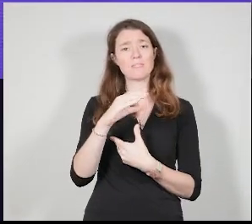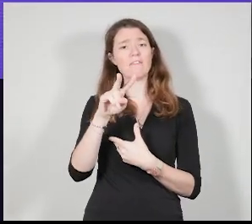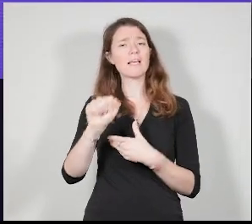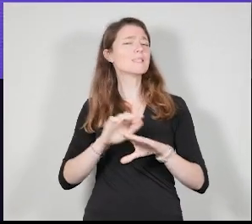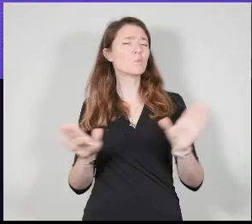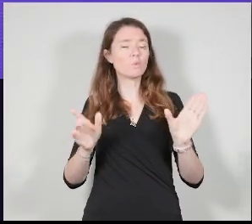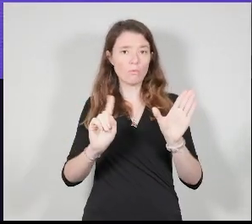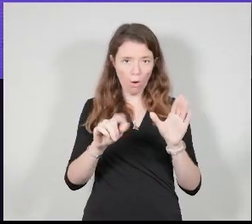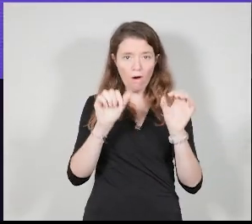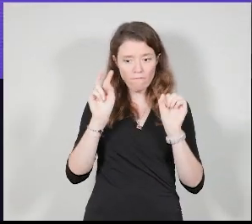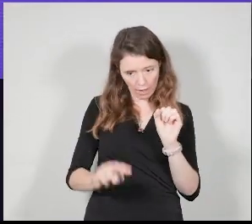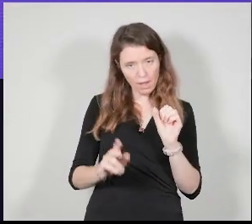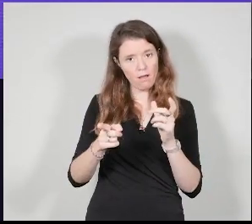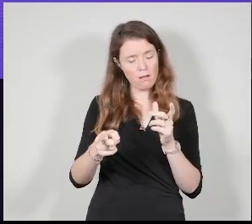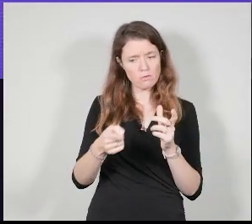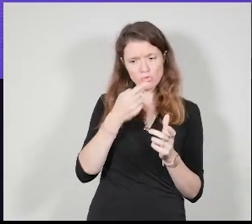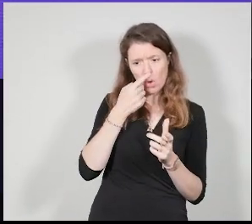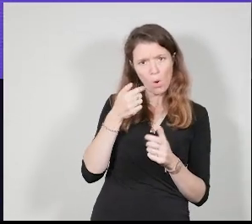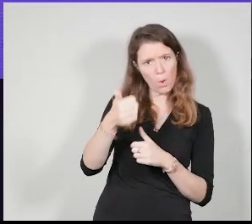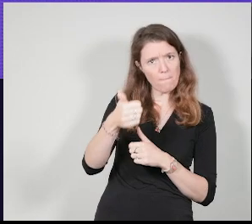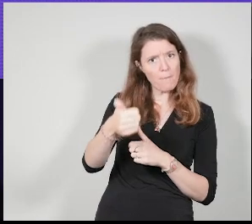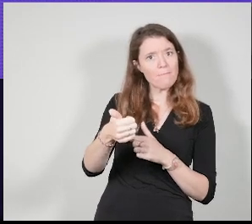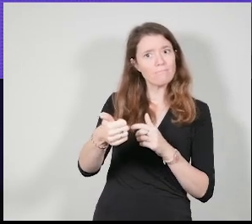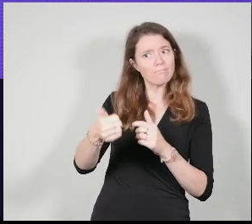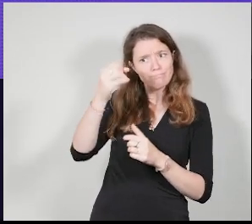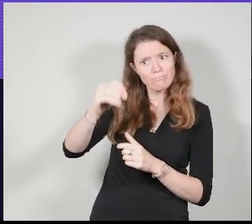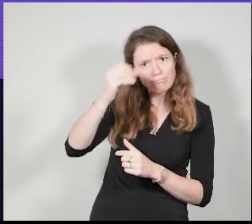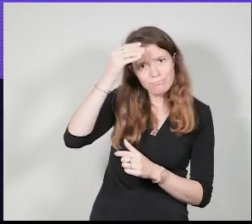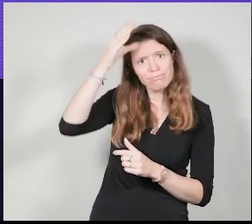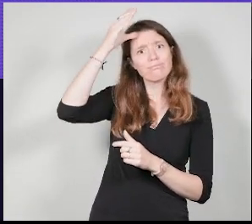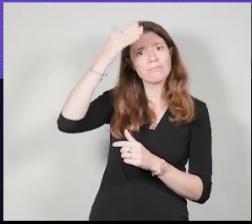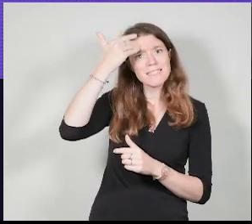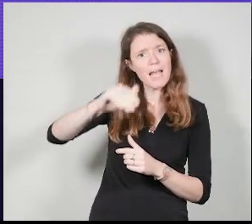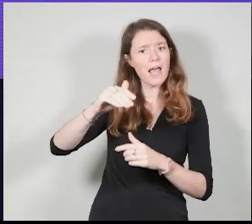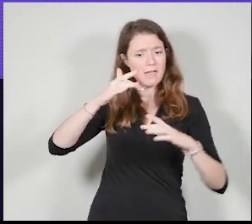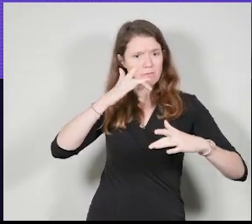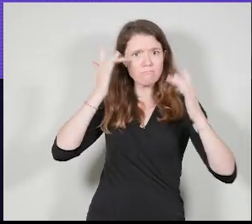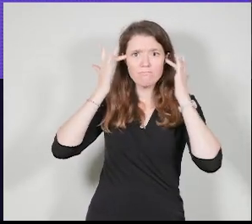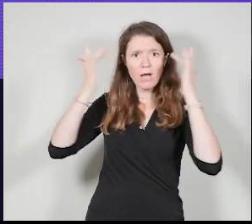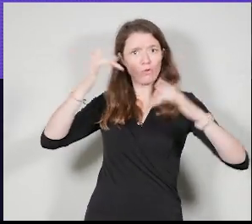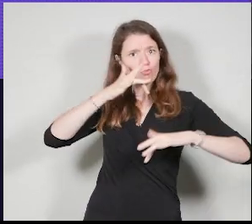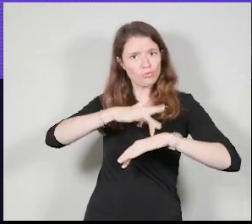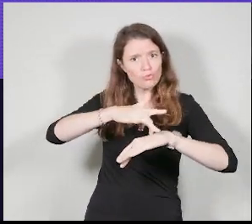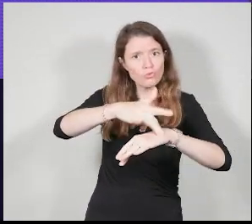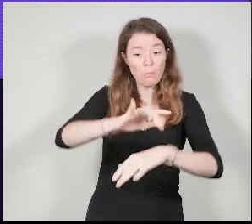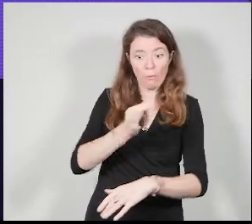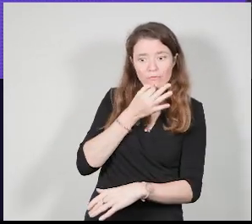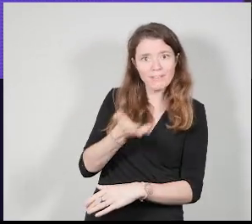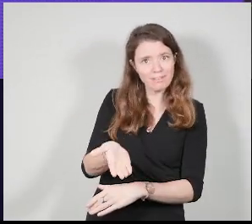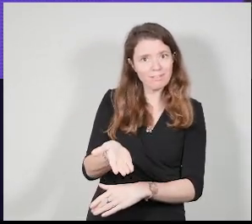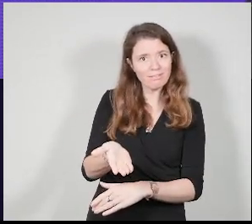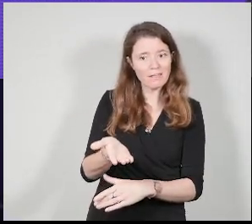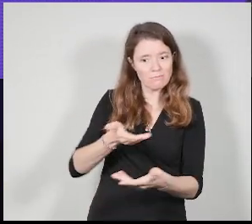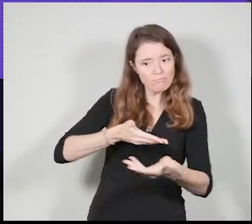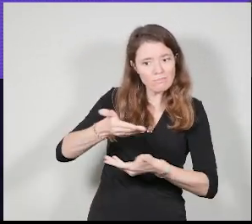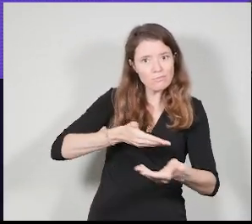etc., mais si on postule que ces personnes, elles ont aussi une connaissance des savoirs expérientiels, etc., autant en profiter pour aborder les questions